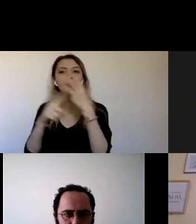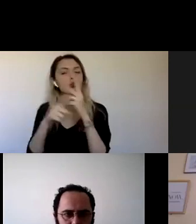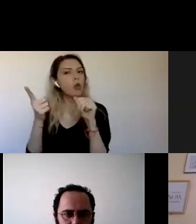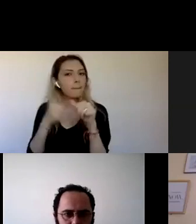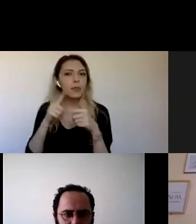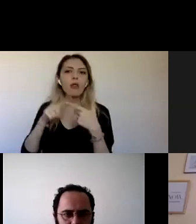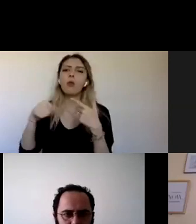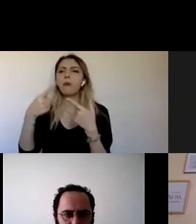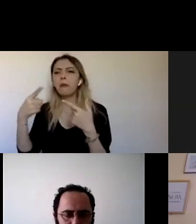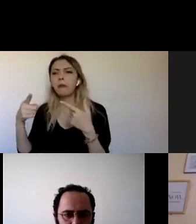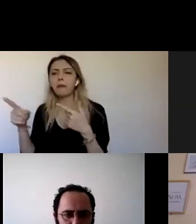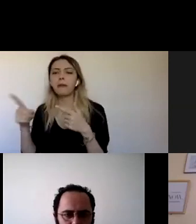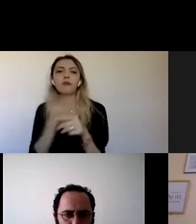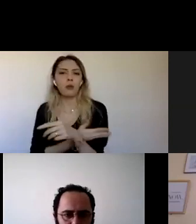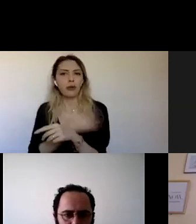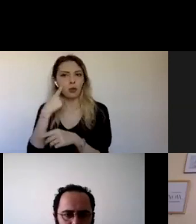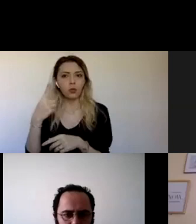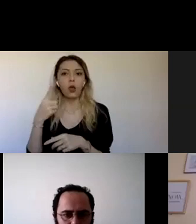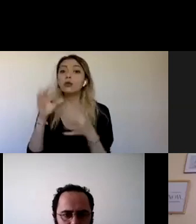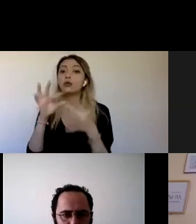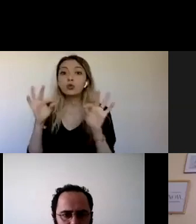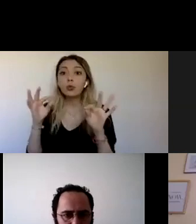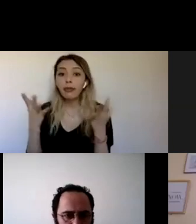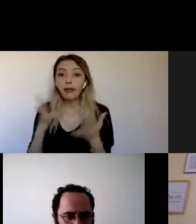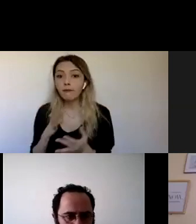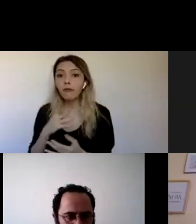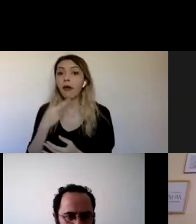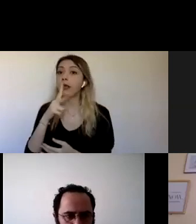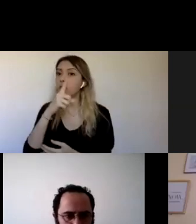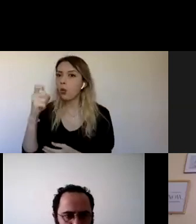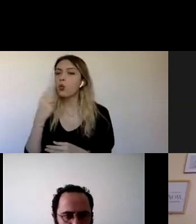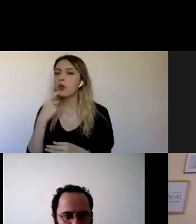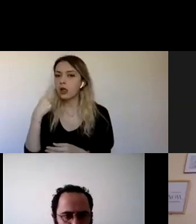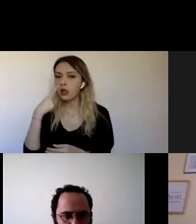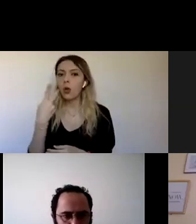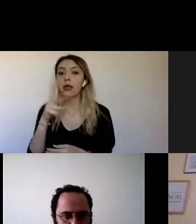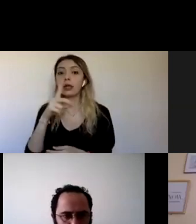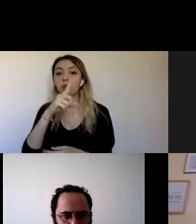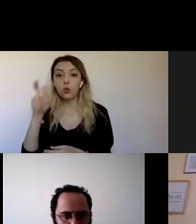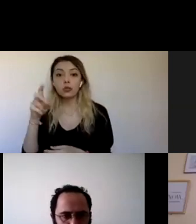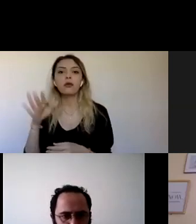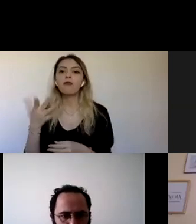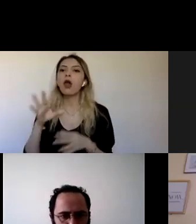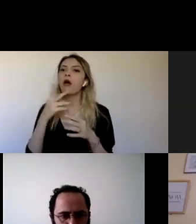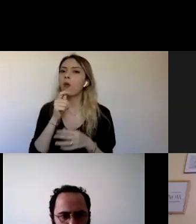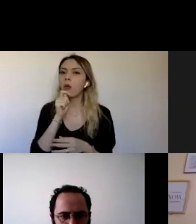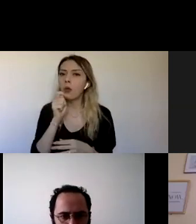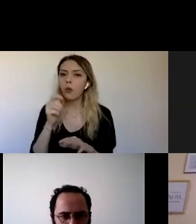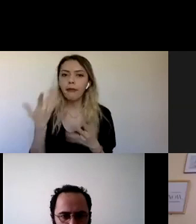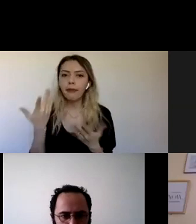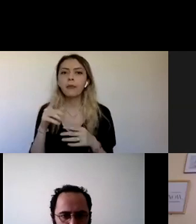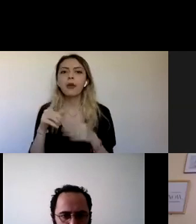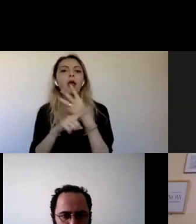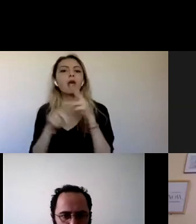Eskişehir'de. Kadın cinayetleri 2019, 2018 kadın cinayetleri, kadın cinayetleri sözleri çok ilginç şeyler. Emine Bulut gibi. Bir yandan da